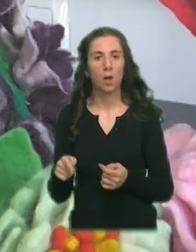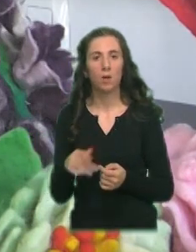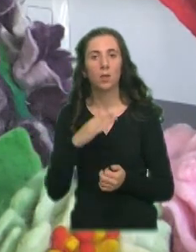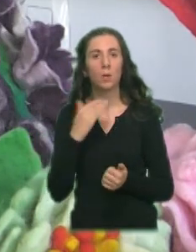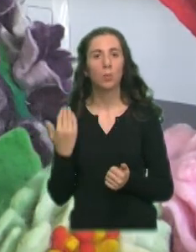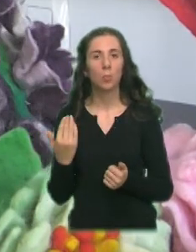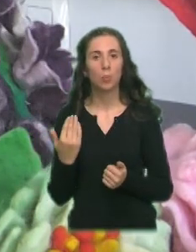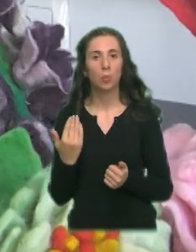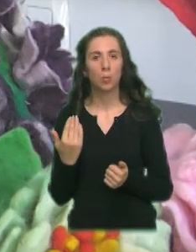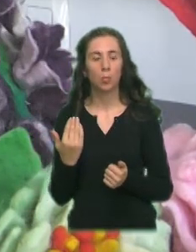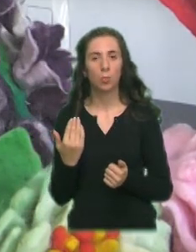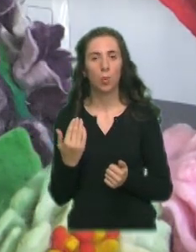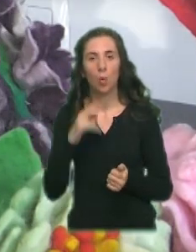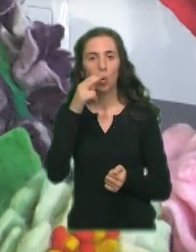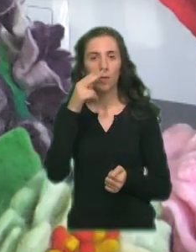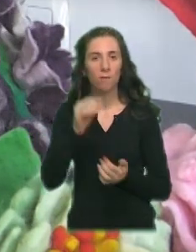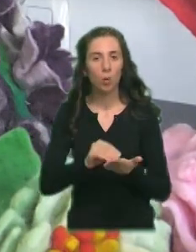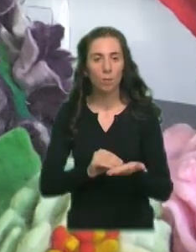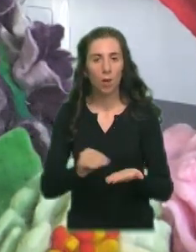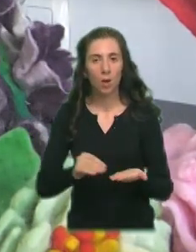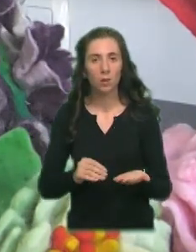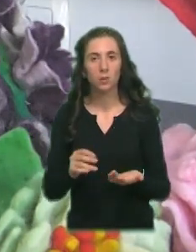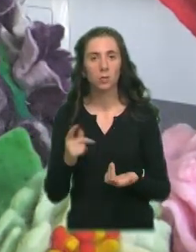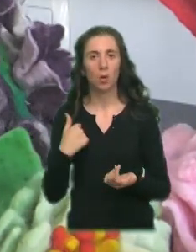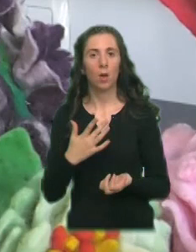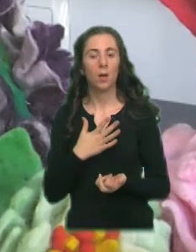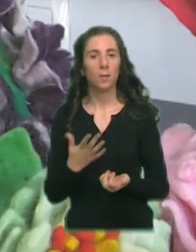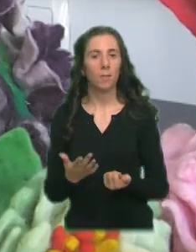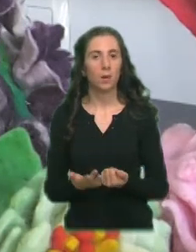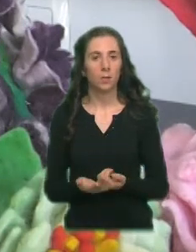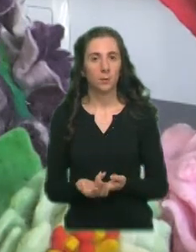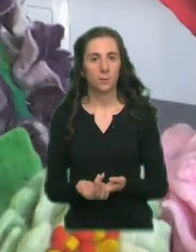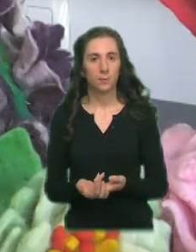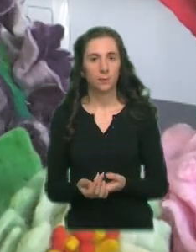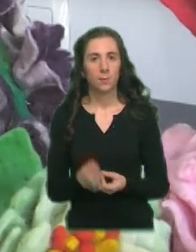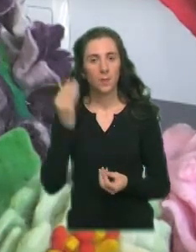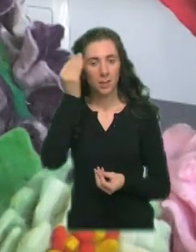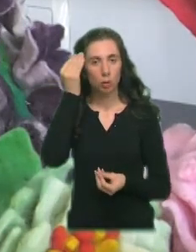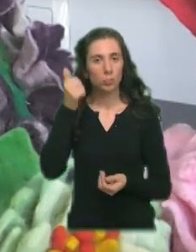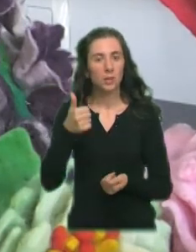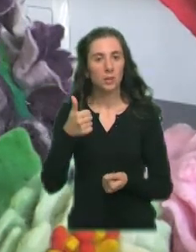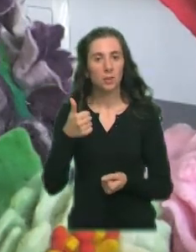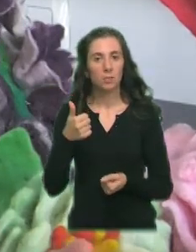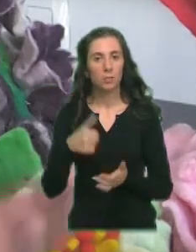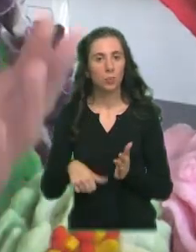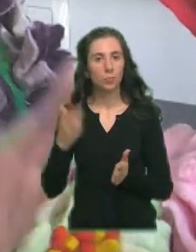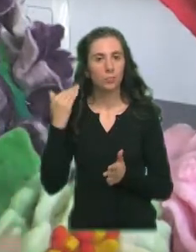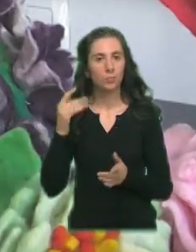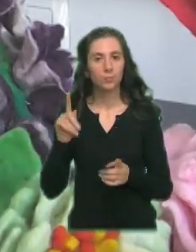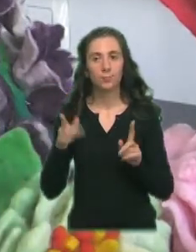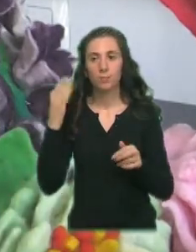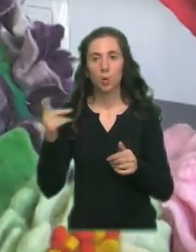ga, nije poznavao Vladu i sad je Vlado prolazeći pored ove zgrade, one zgrade, govorio ko je arhitekt, ko je ne